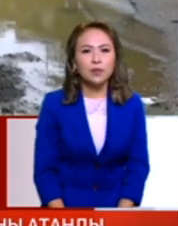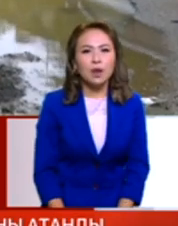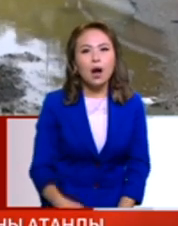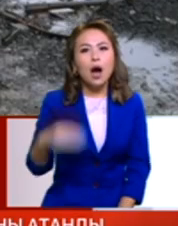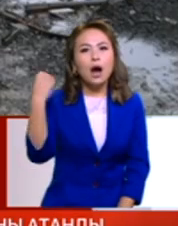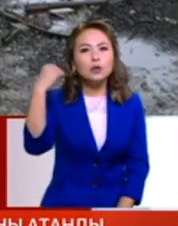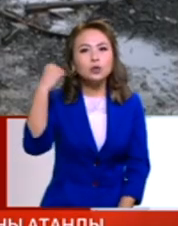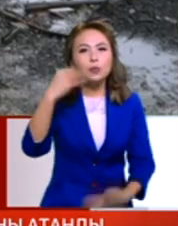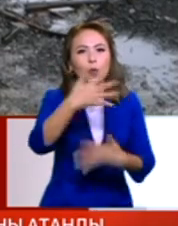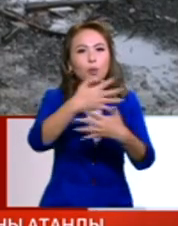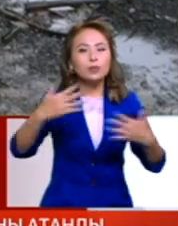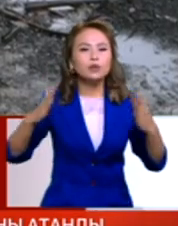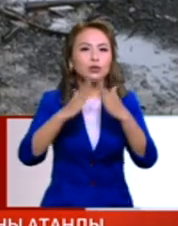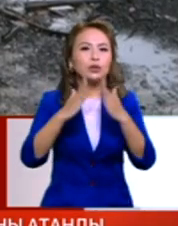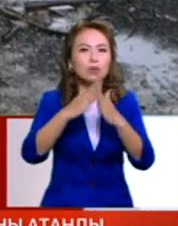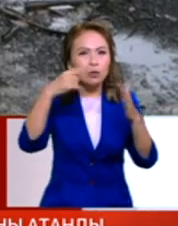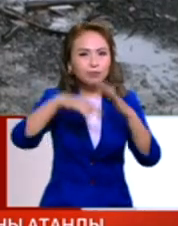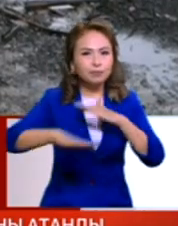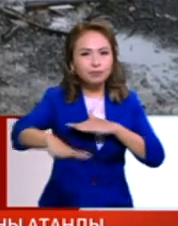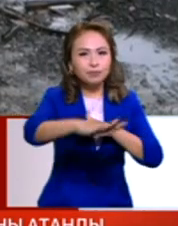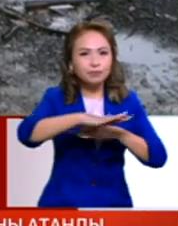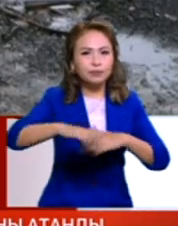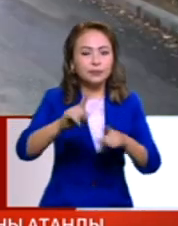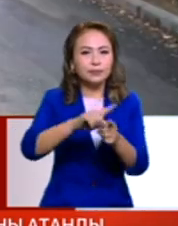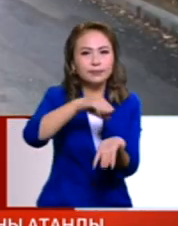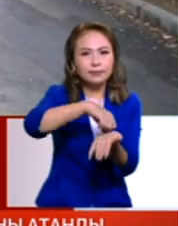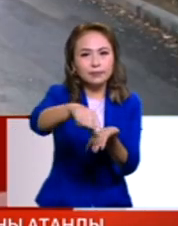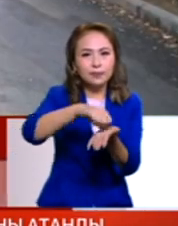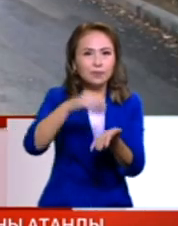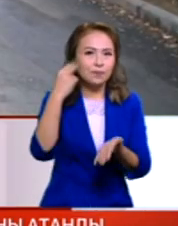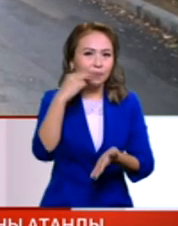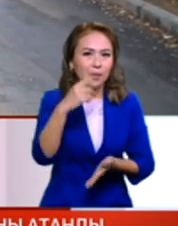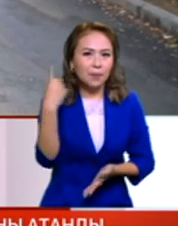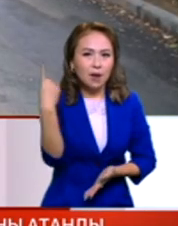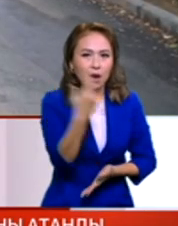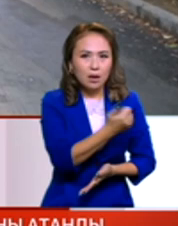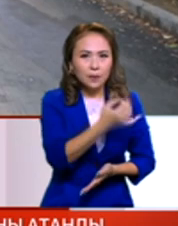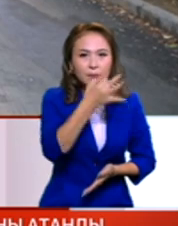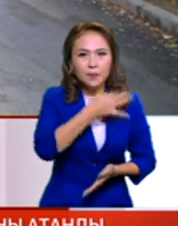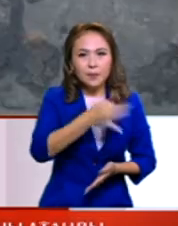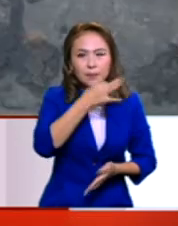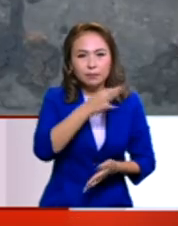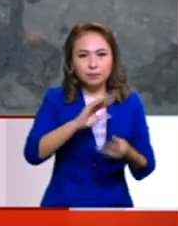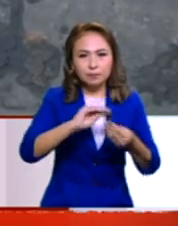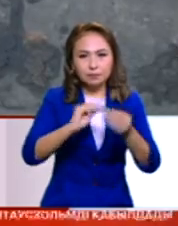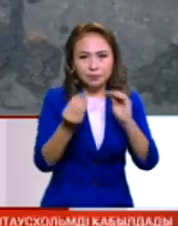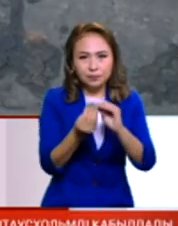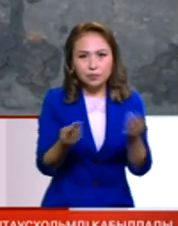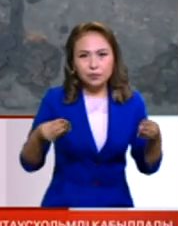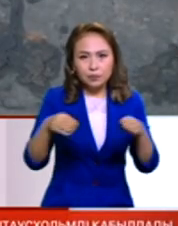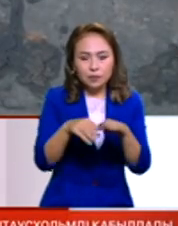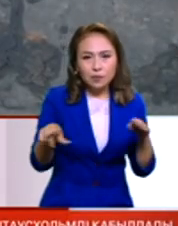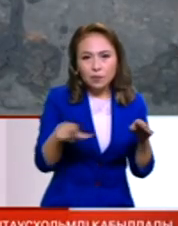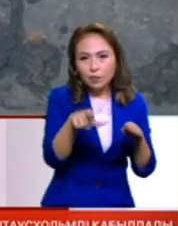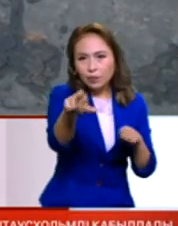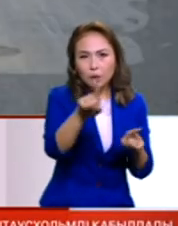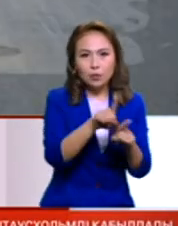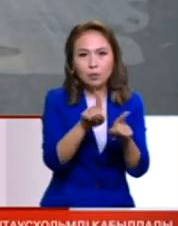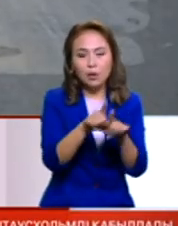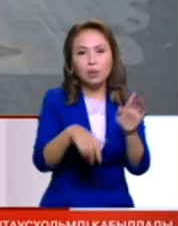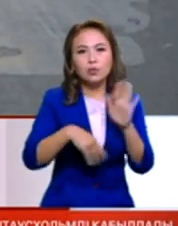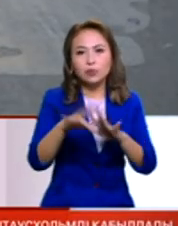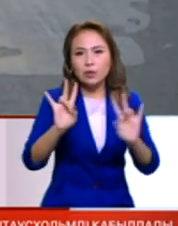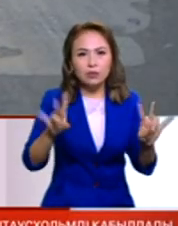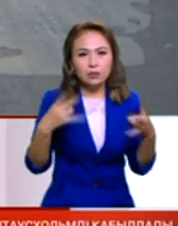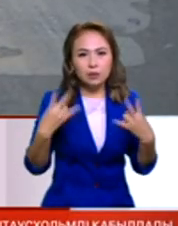Ал Ақтөбеде көп қабатты үйлердің ауласына төселген жол жамылғысының сапасы бір апта өтпей жатып сыр берді. Тұрғындар мұндай жолдың болғанынан